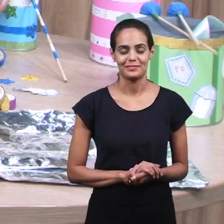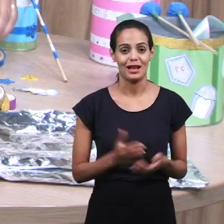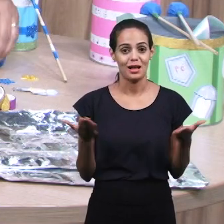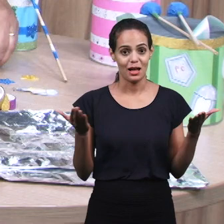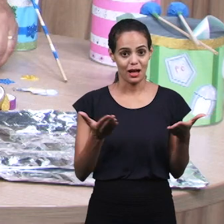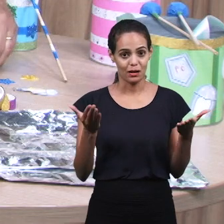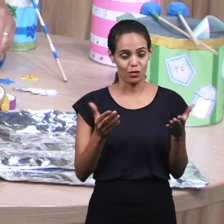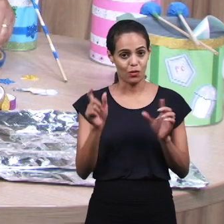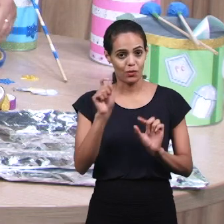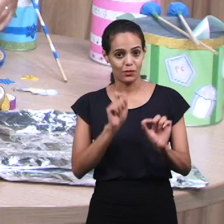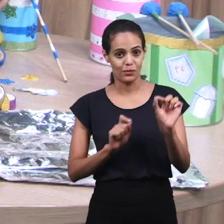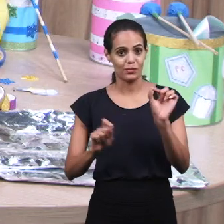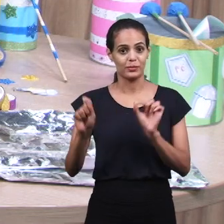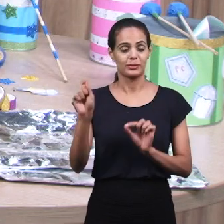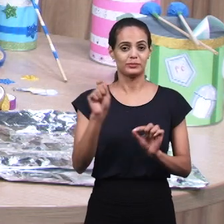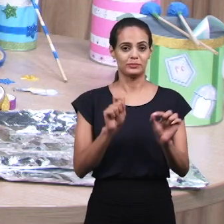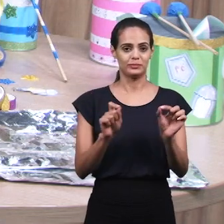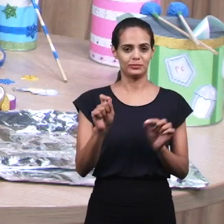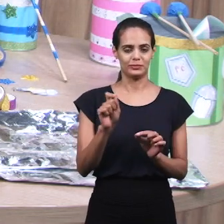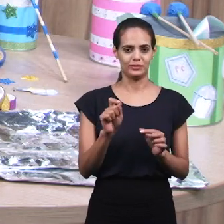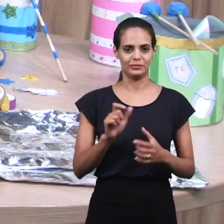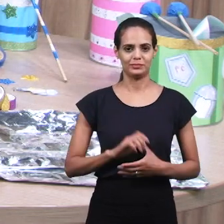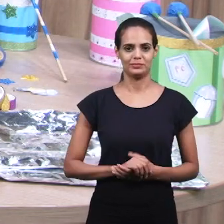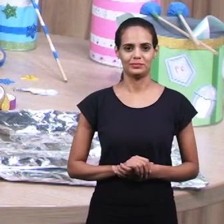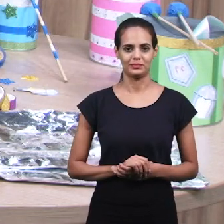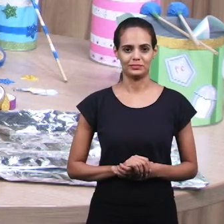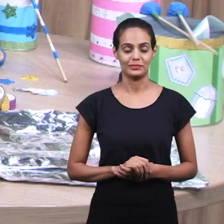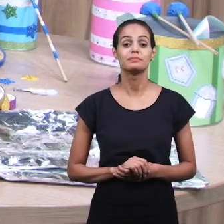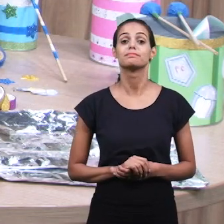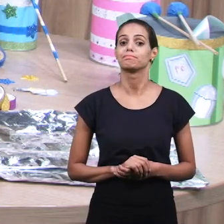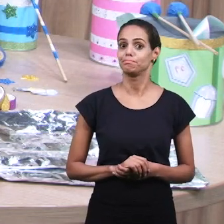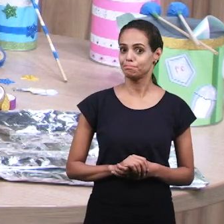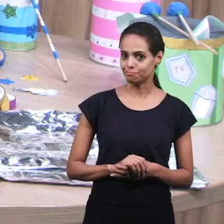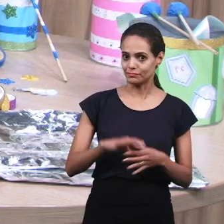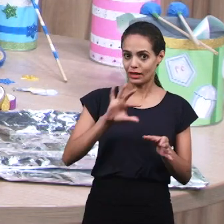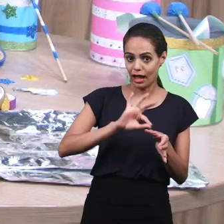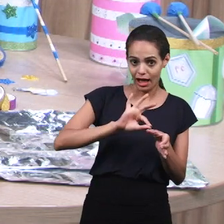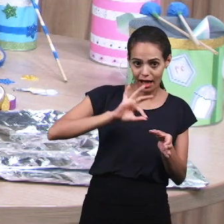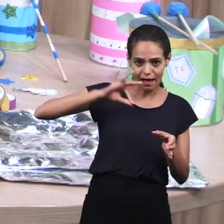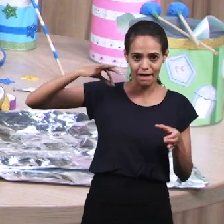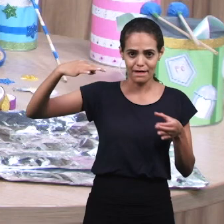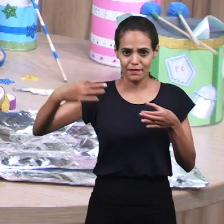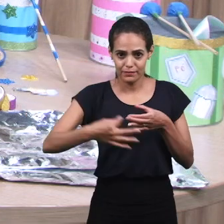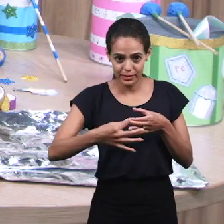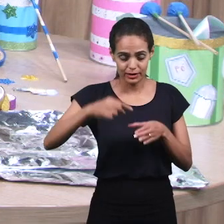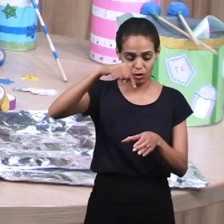adhésive. Après, elle va être cachée. Le premier pas, c'est mettre